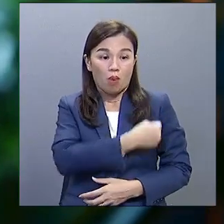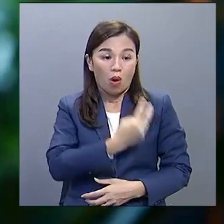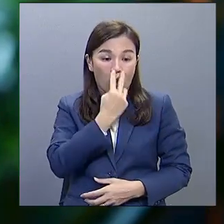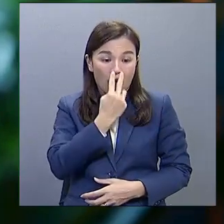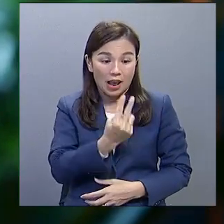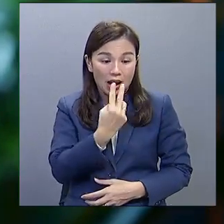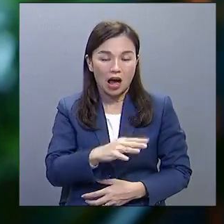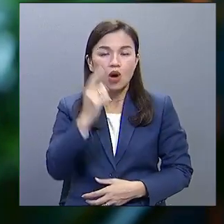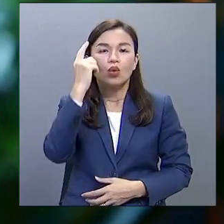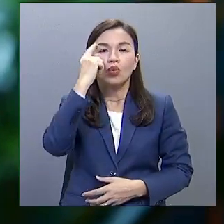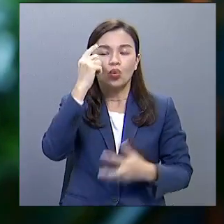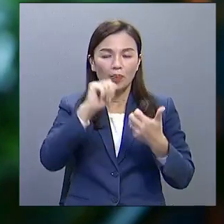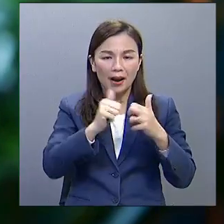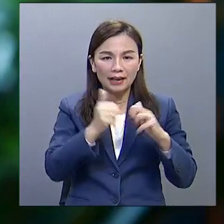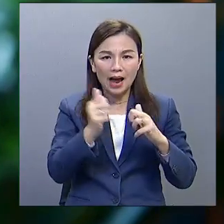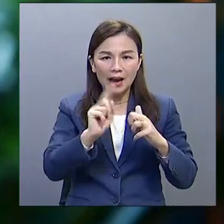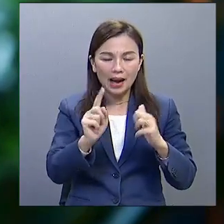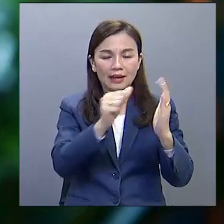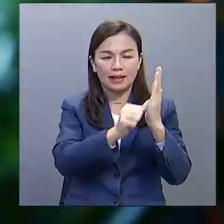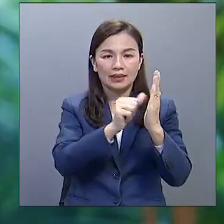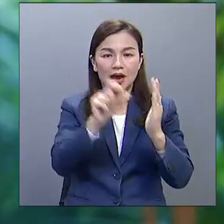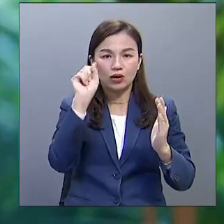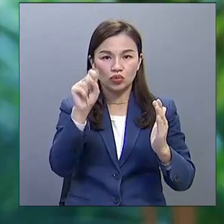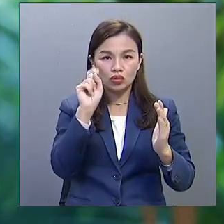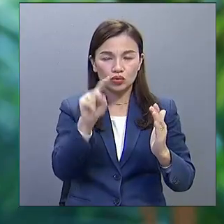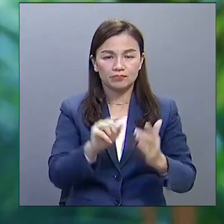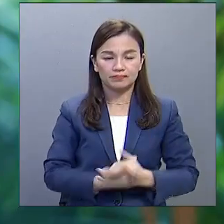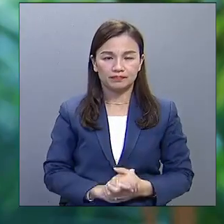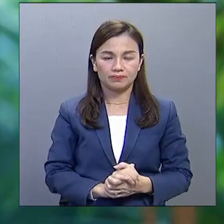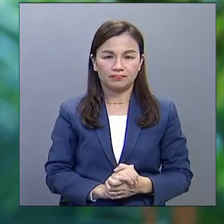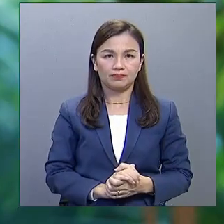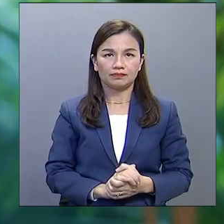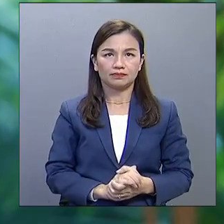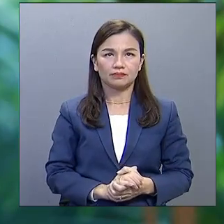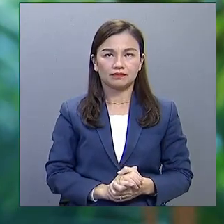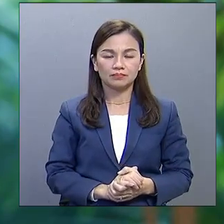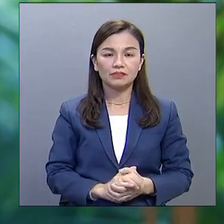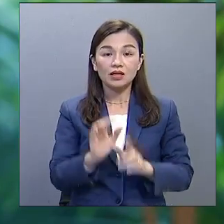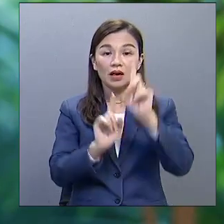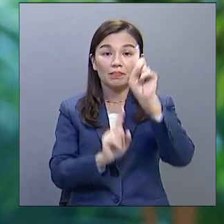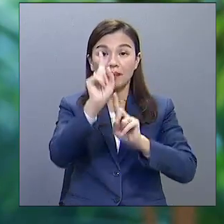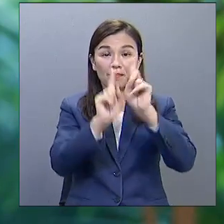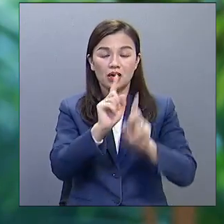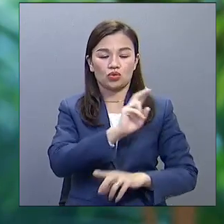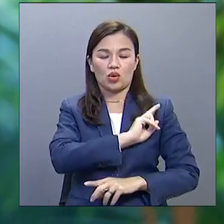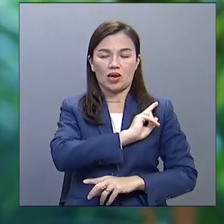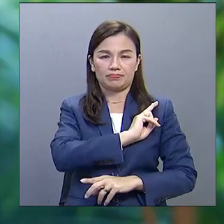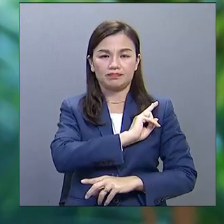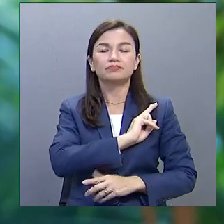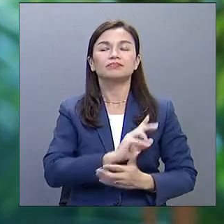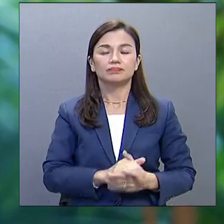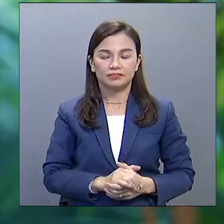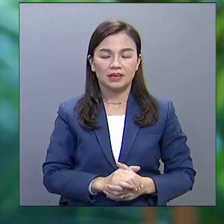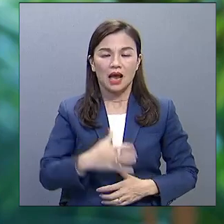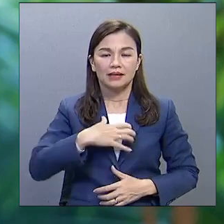ารู้แล้วว่าปัญหาเราคืออะไรเราจะได้รีบจัดการนะคะ อันนี้เป็นการเช็คตัวเองแบบง่ายๆนะคะแต่ว่าถ้าเราอยากจะรู้จ